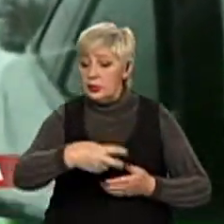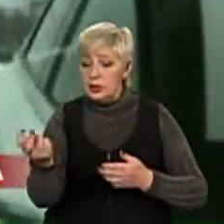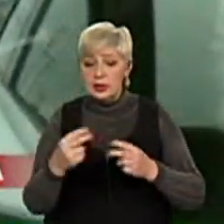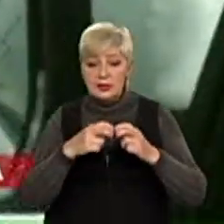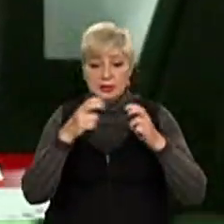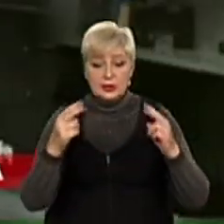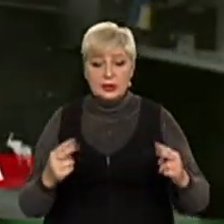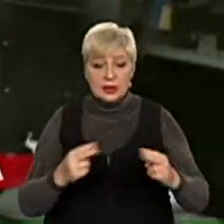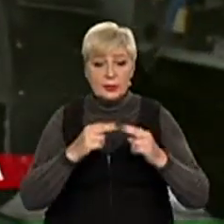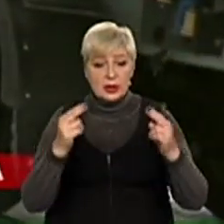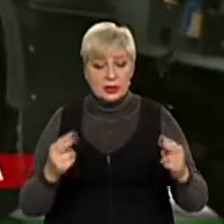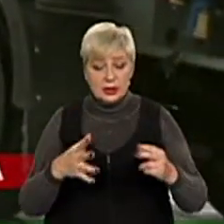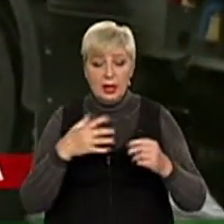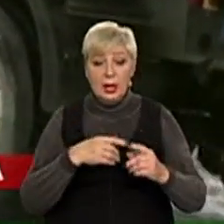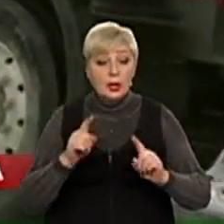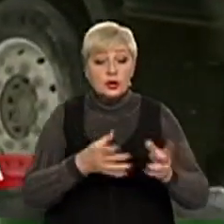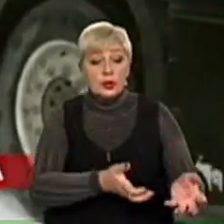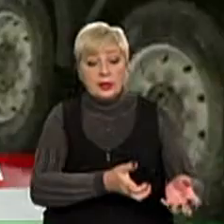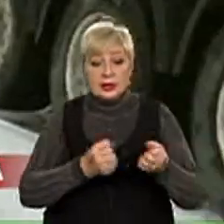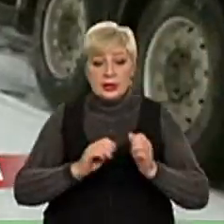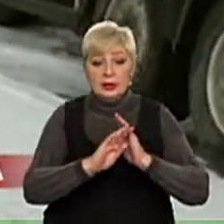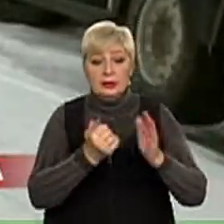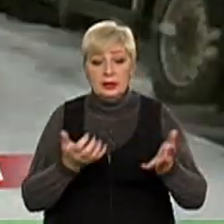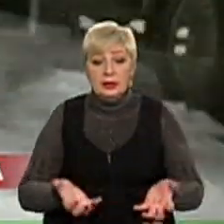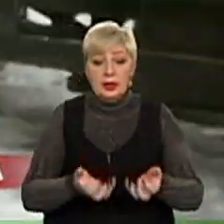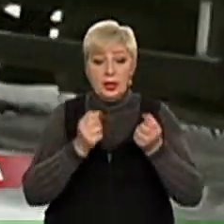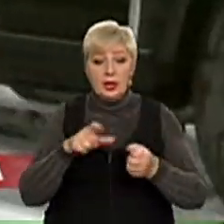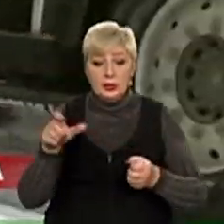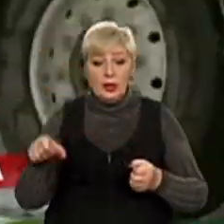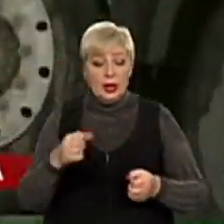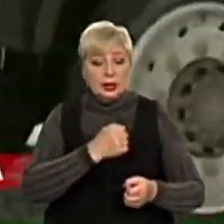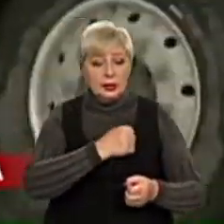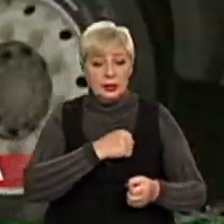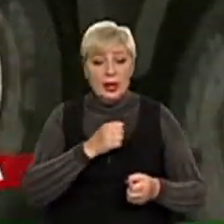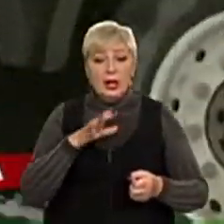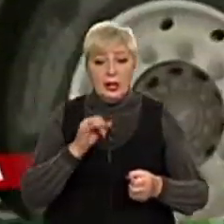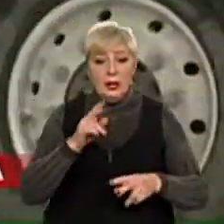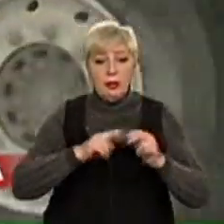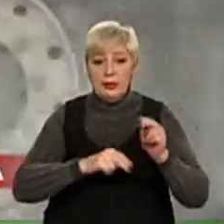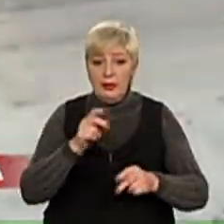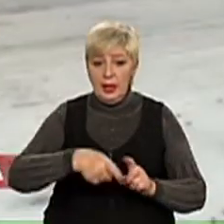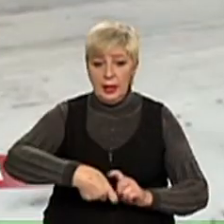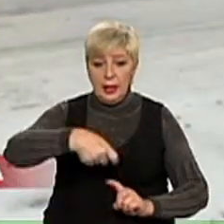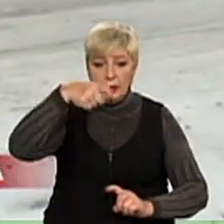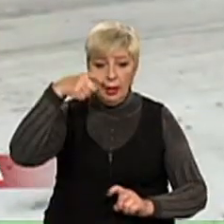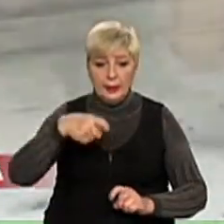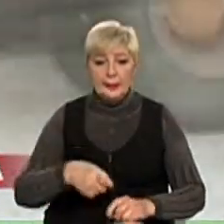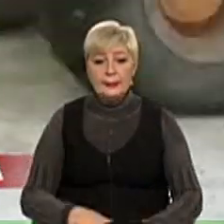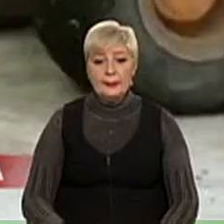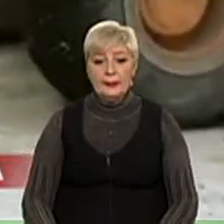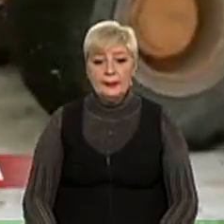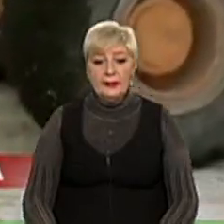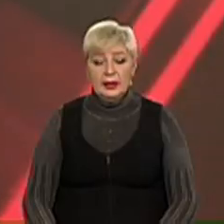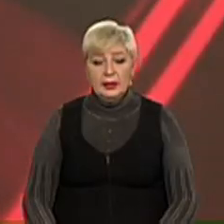буквально завис над переправою. Щоб дістати його, викликали рятувальників, військових та будівельний кран.